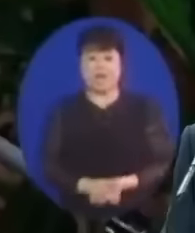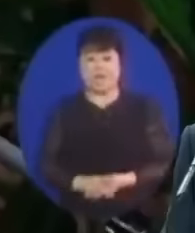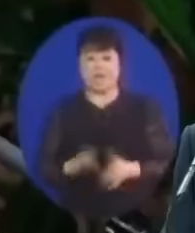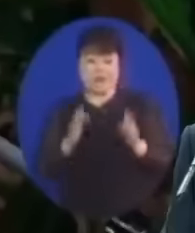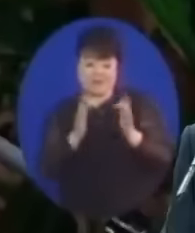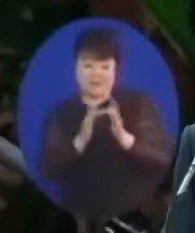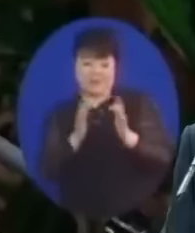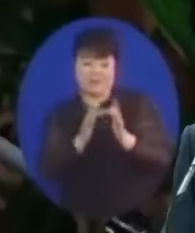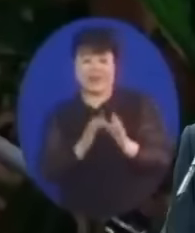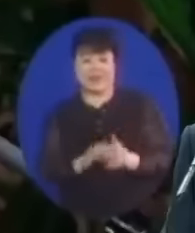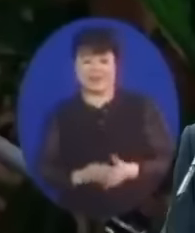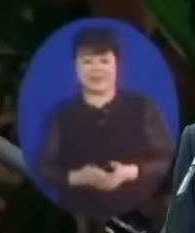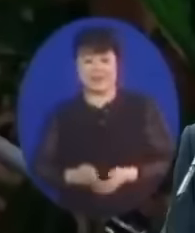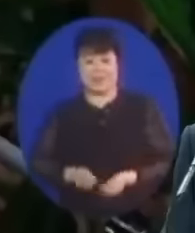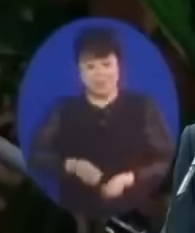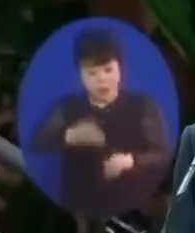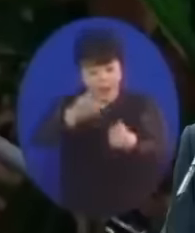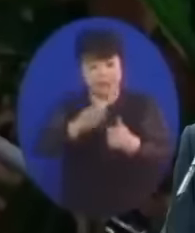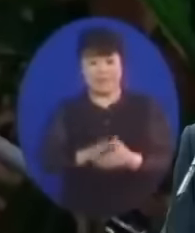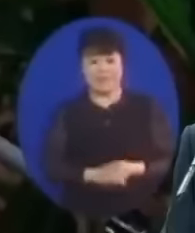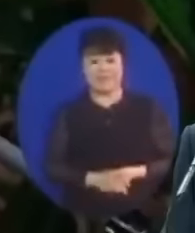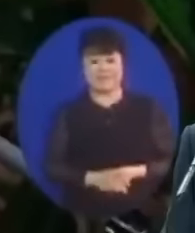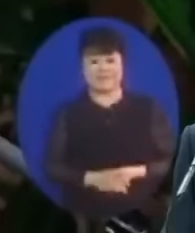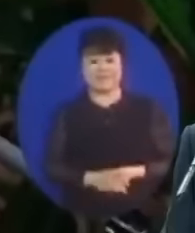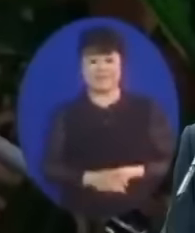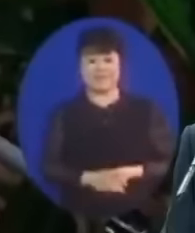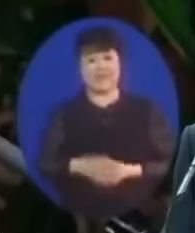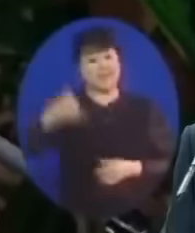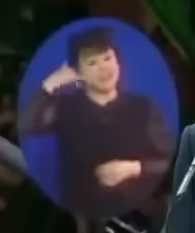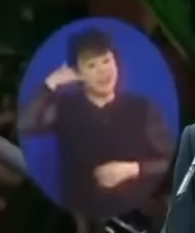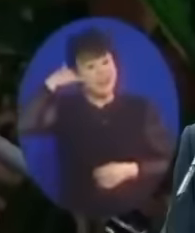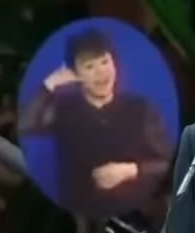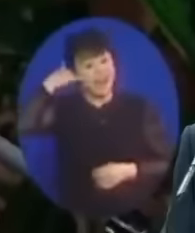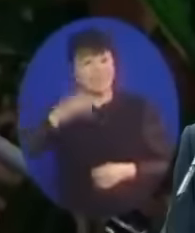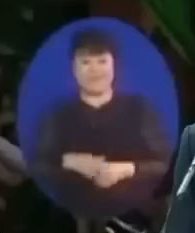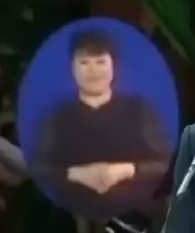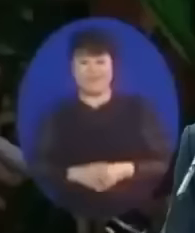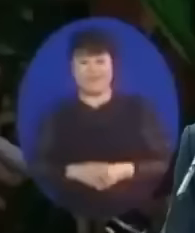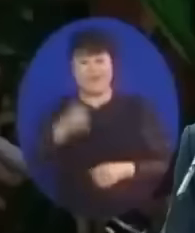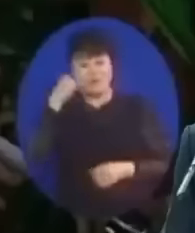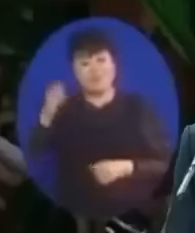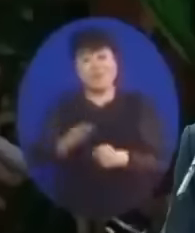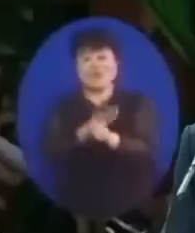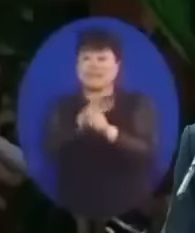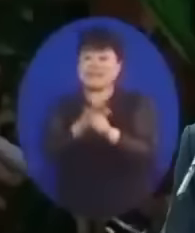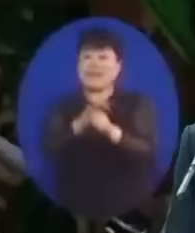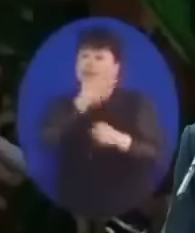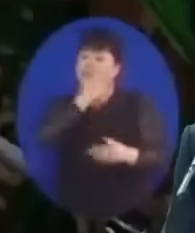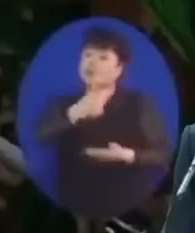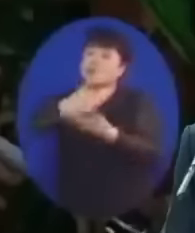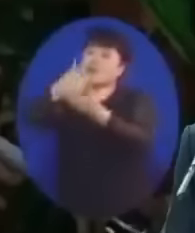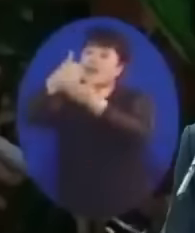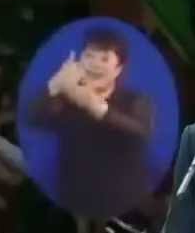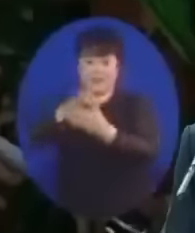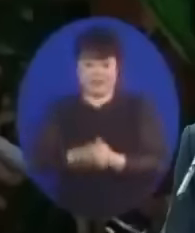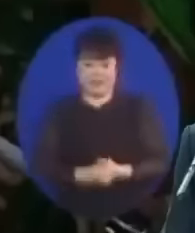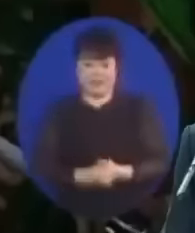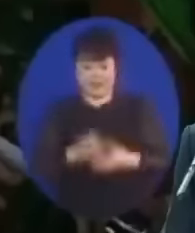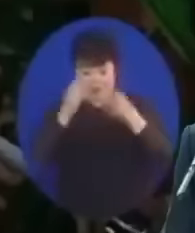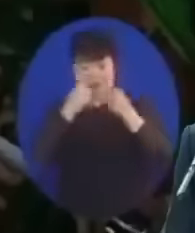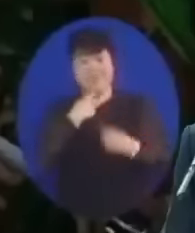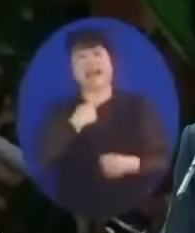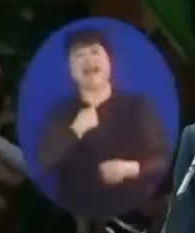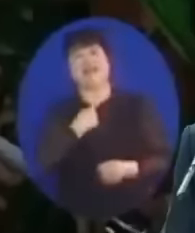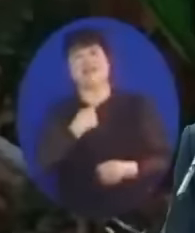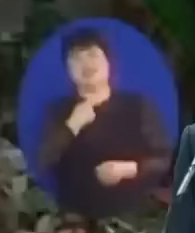인터넷 인포메이션을 보내고 전화를 걸고 부모님 사랑합니다 존경합니다 하면은 고난당하는